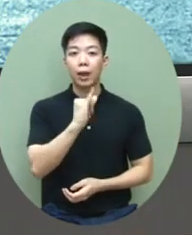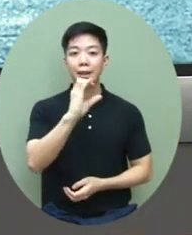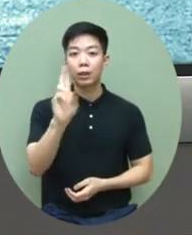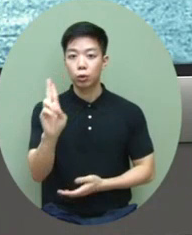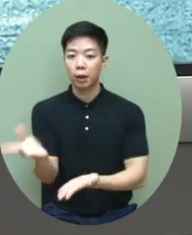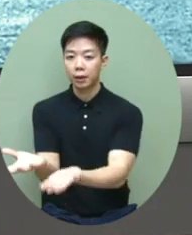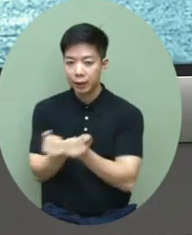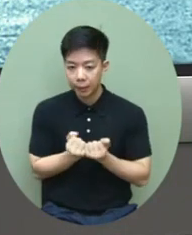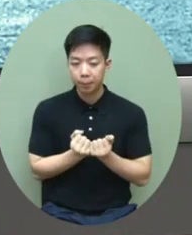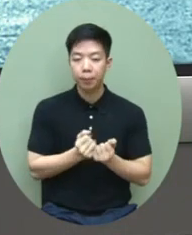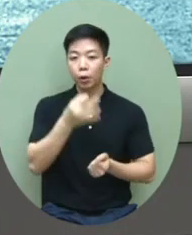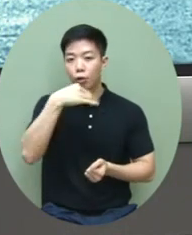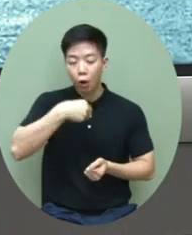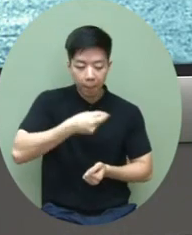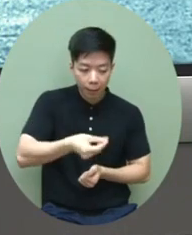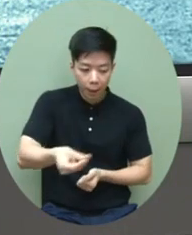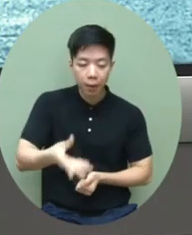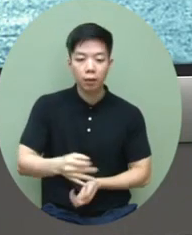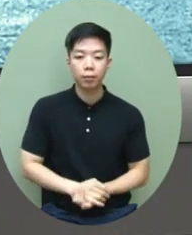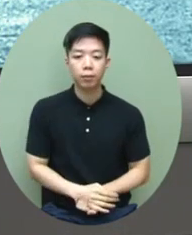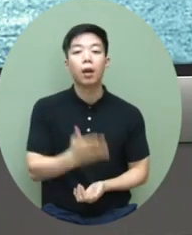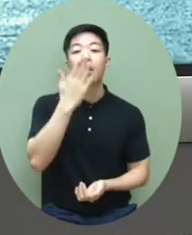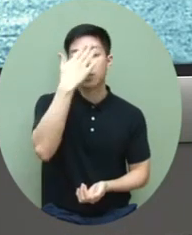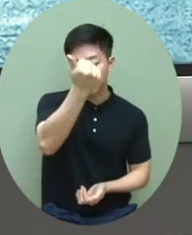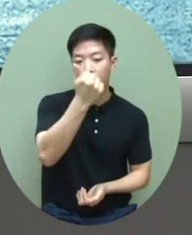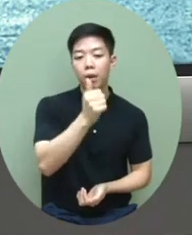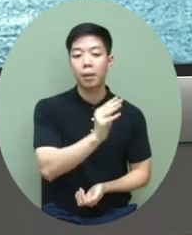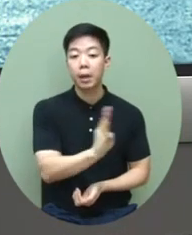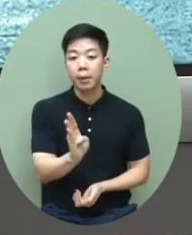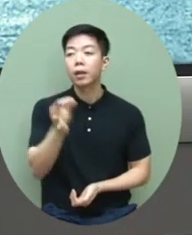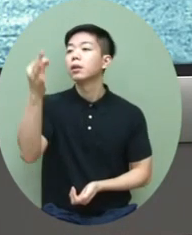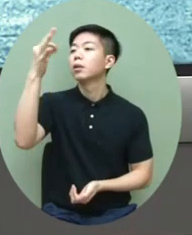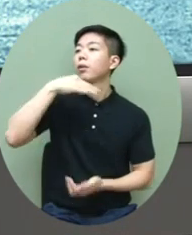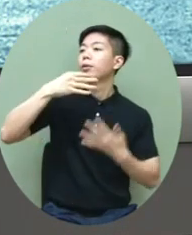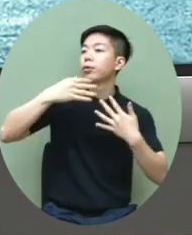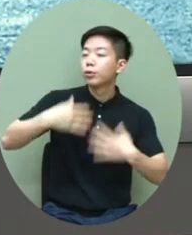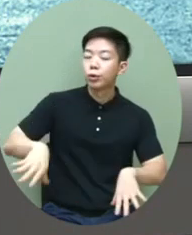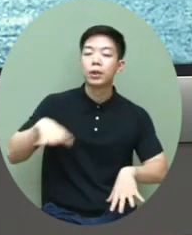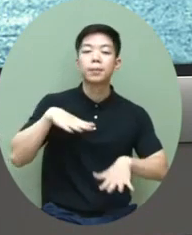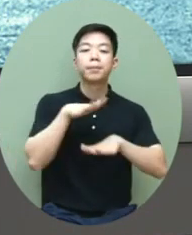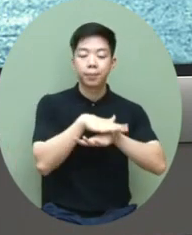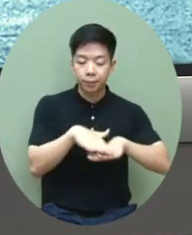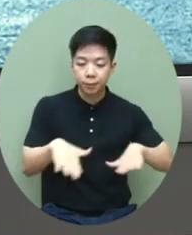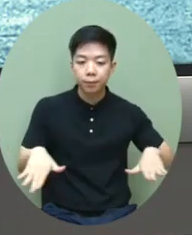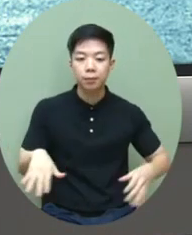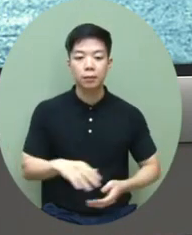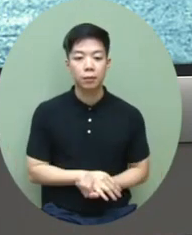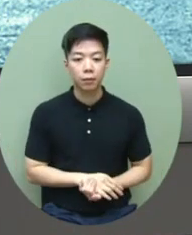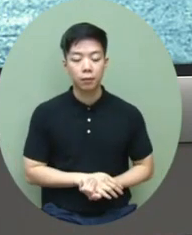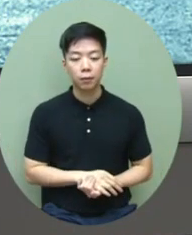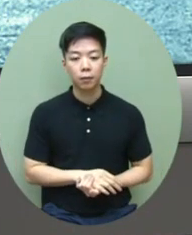啦，咁好彩啦，BB 即係。用了藥之後情況都穩定的，慢慢